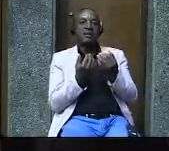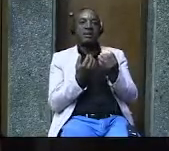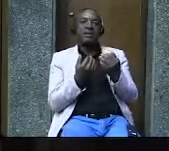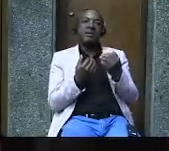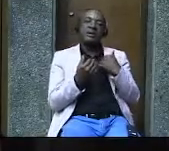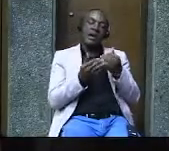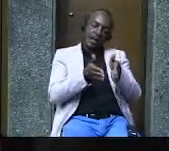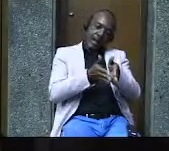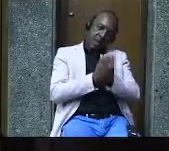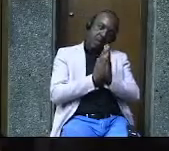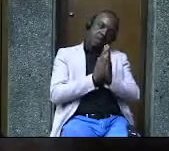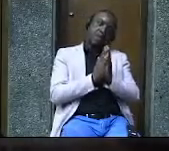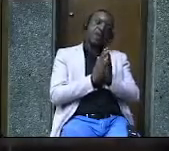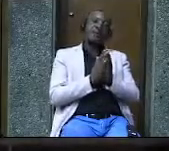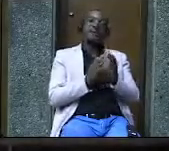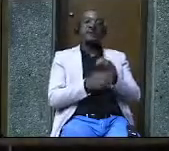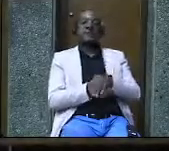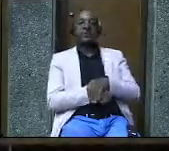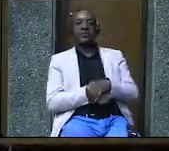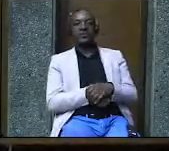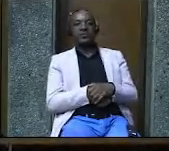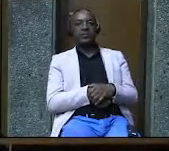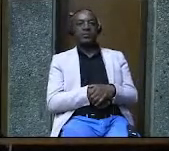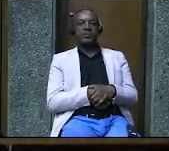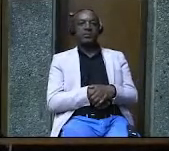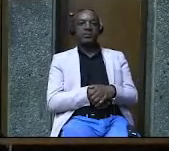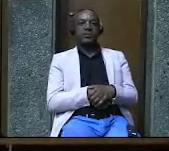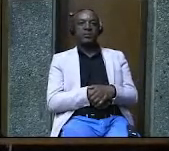lokho kubili kuphela